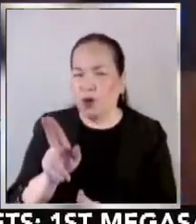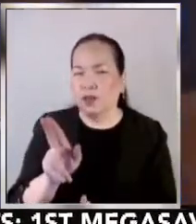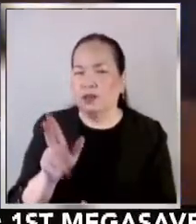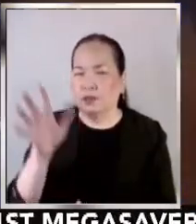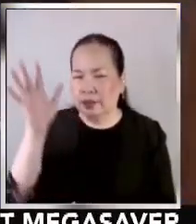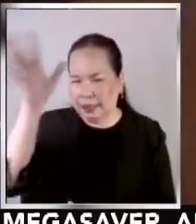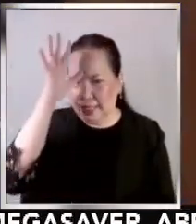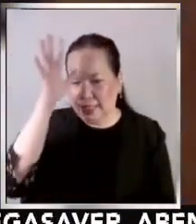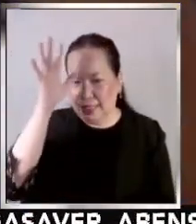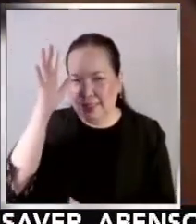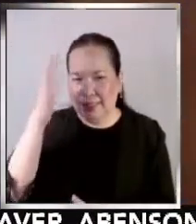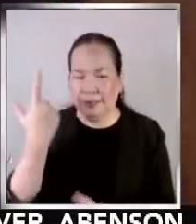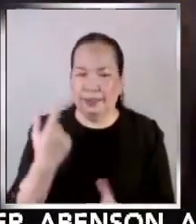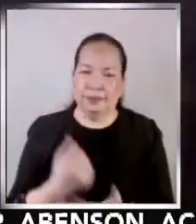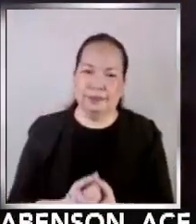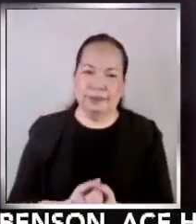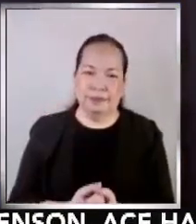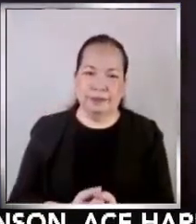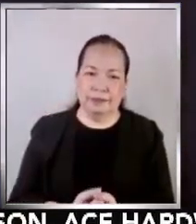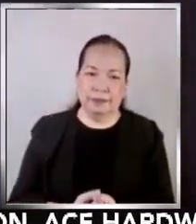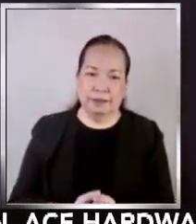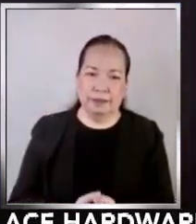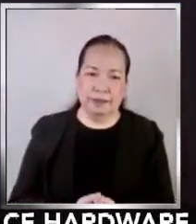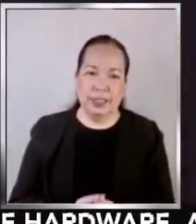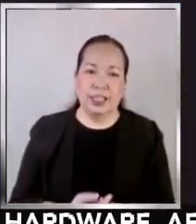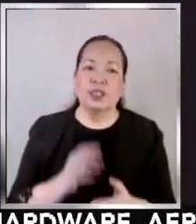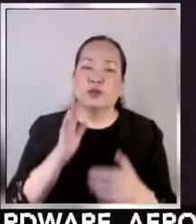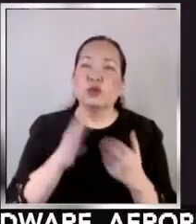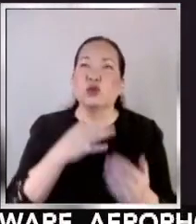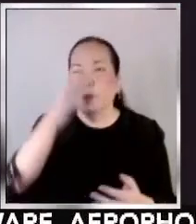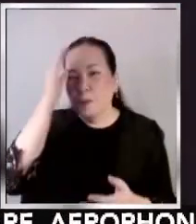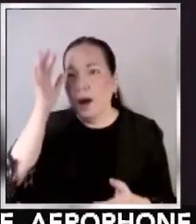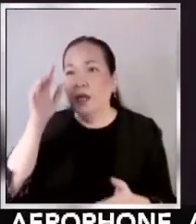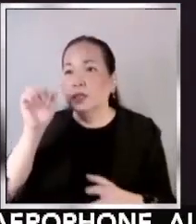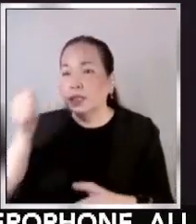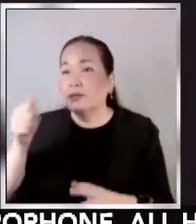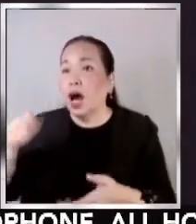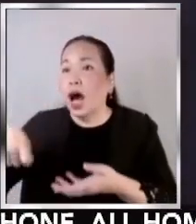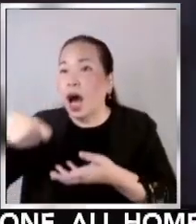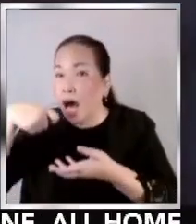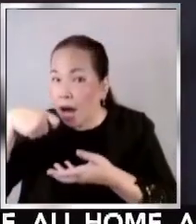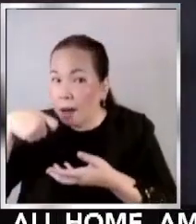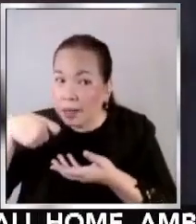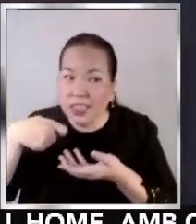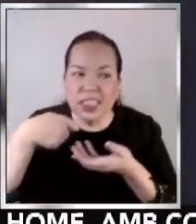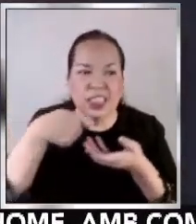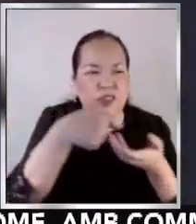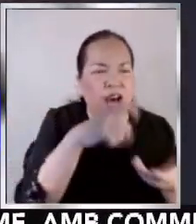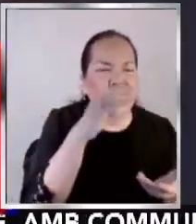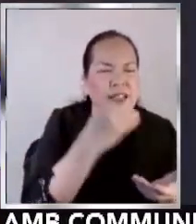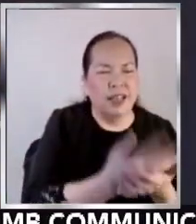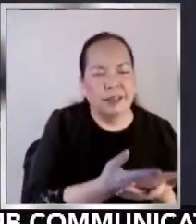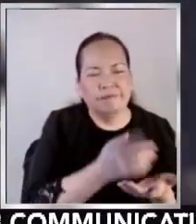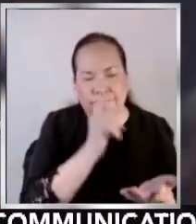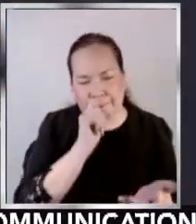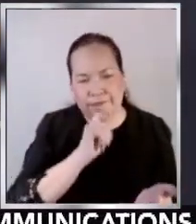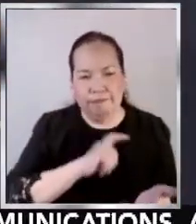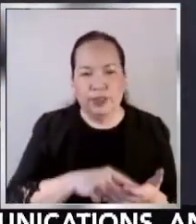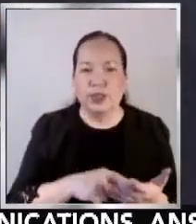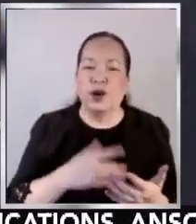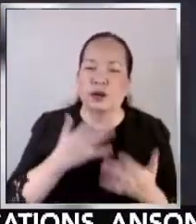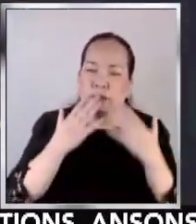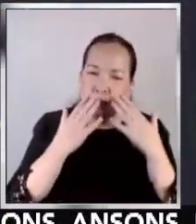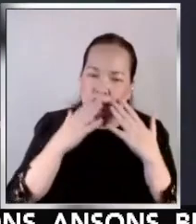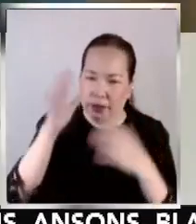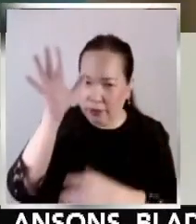Yung susubo na lang nila, ibibigay pa nila sa amin. Kaya maraming salamat po tayo. Happy Father's Day po sa lahat ng tao